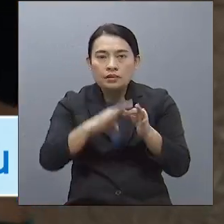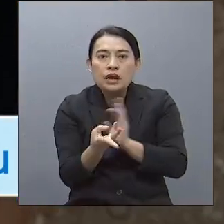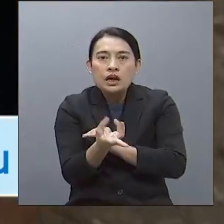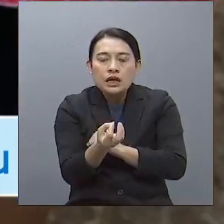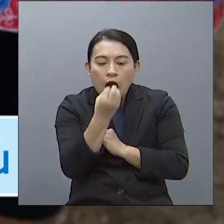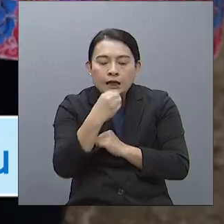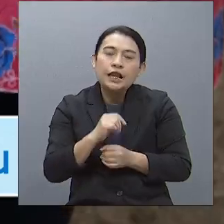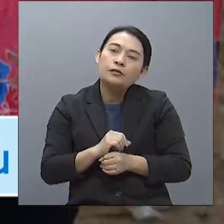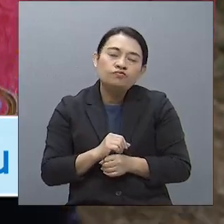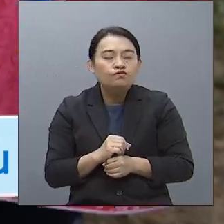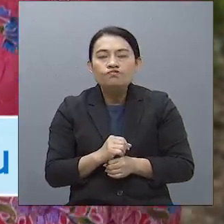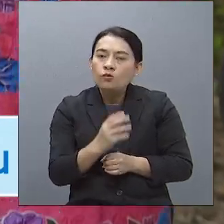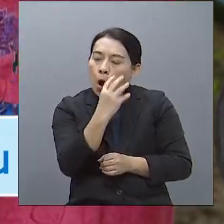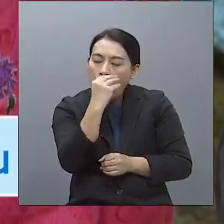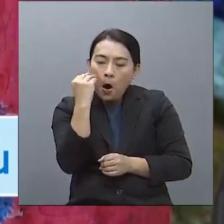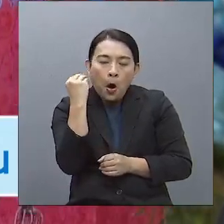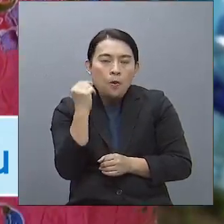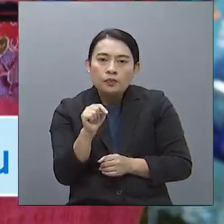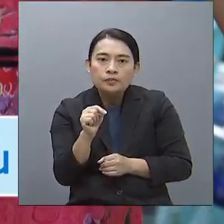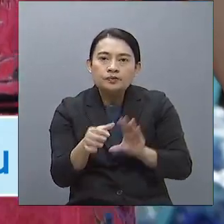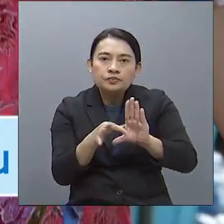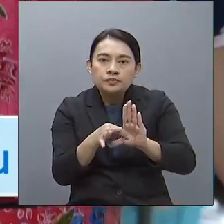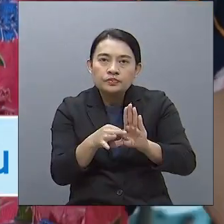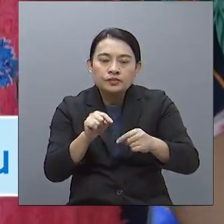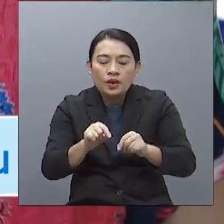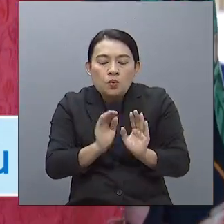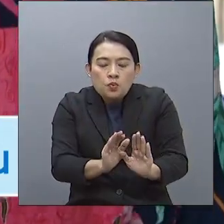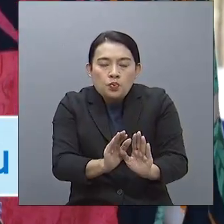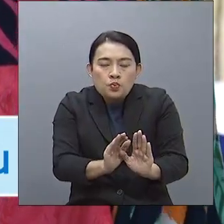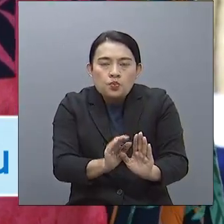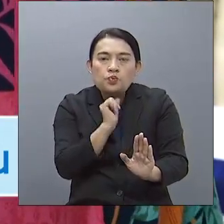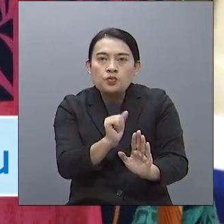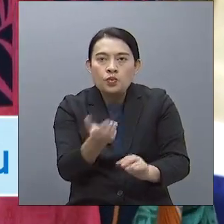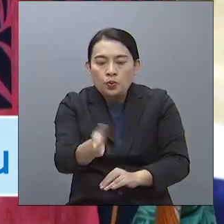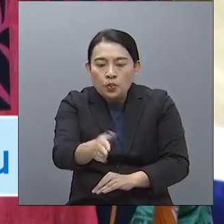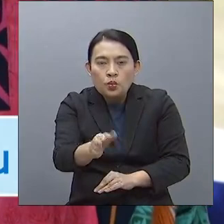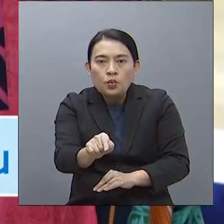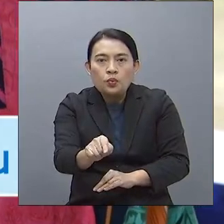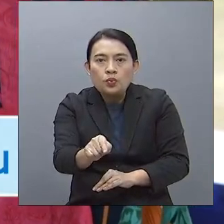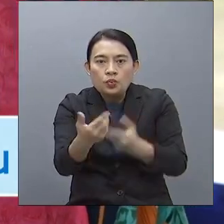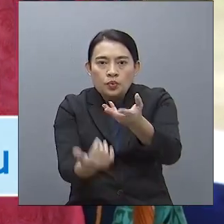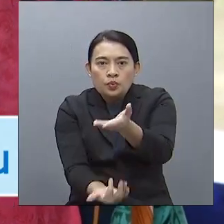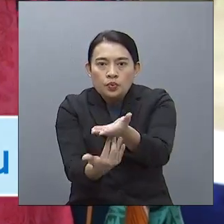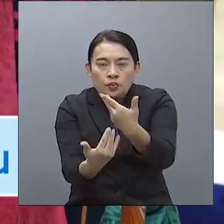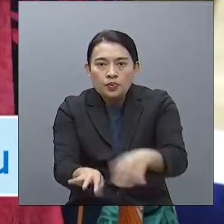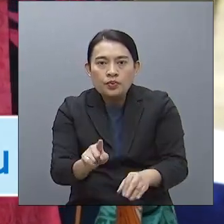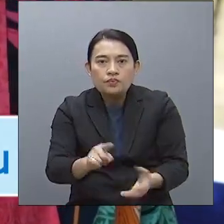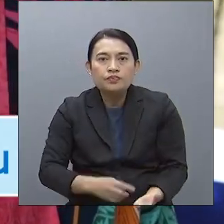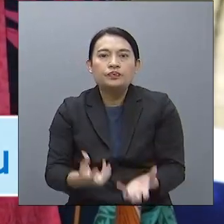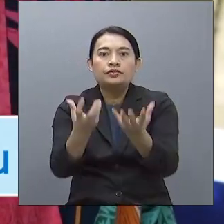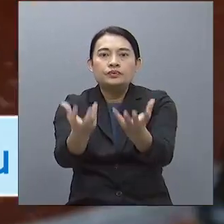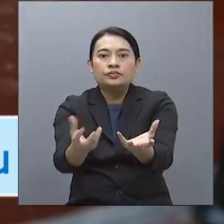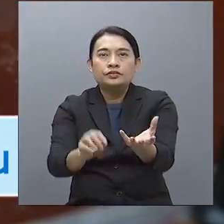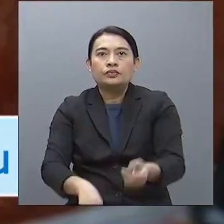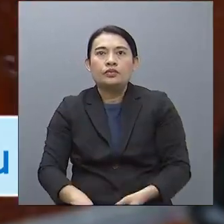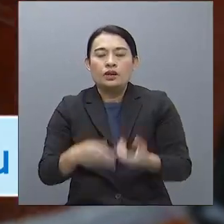กล่อมหอมเครื่องเทศและเนื้อไก่ที่หมักมาได้ที่ย่างจนสุกพอดีเสิร์ฟพร้อมกับน้ำจิ้มรสเด็ดวันห